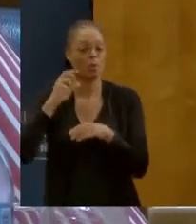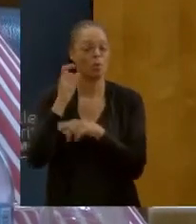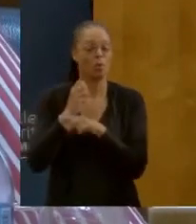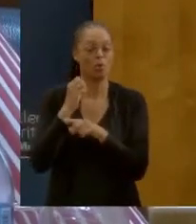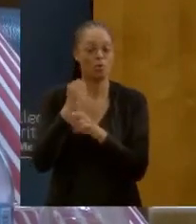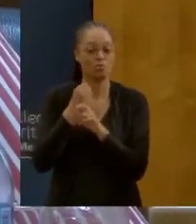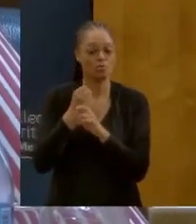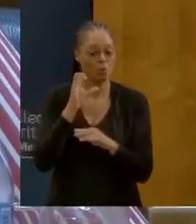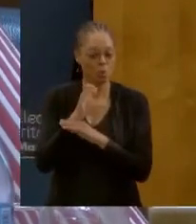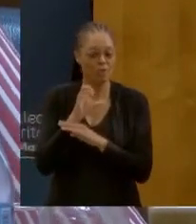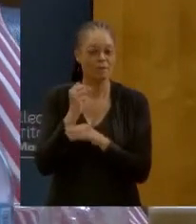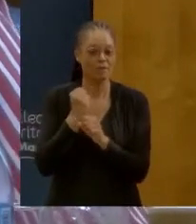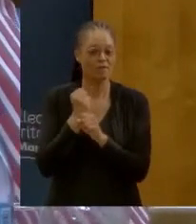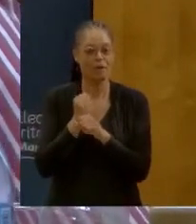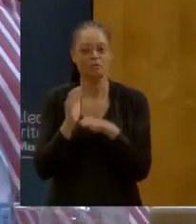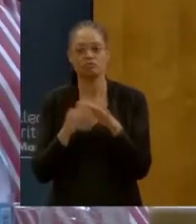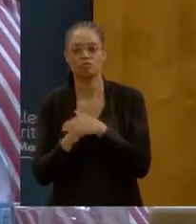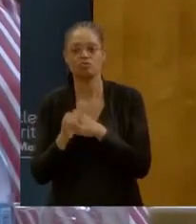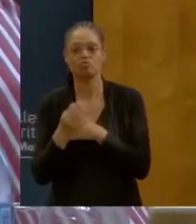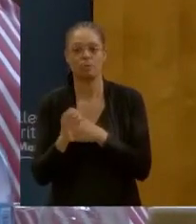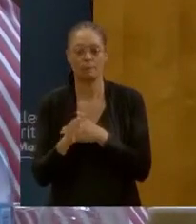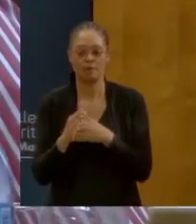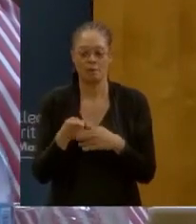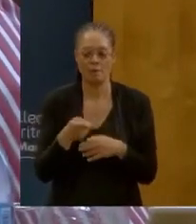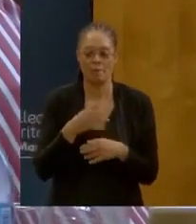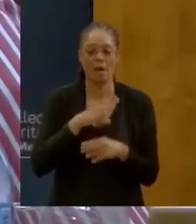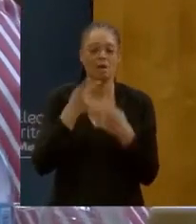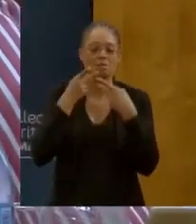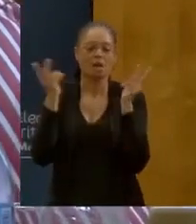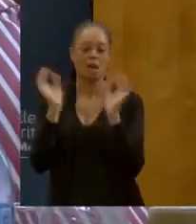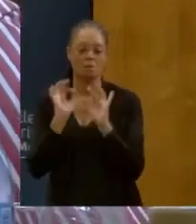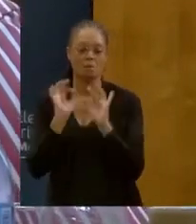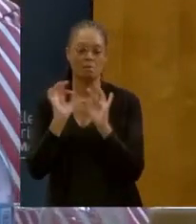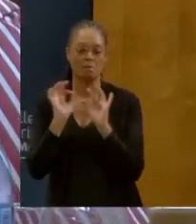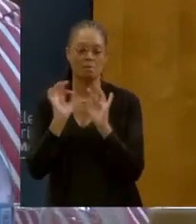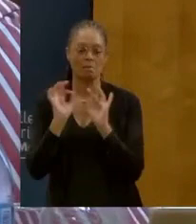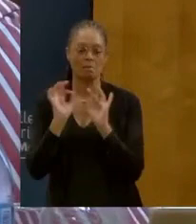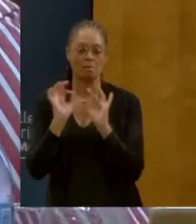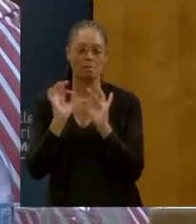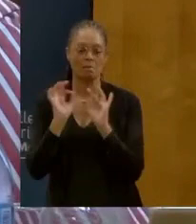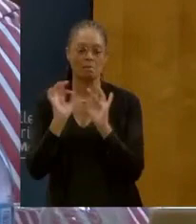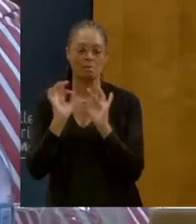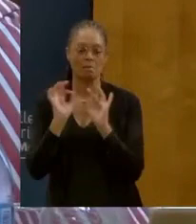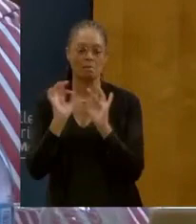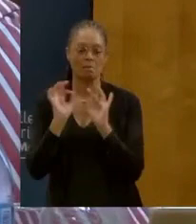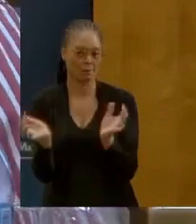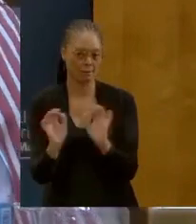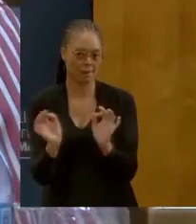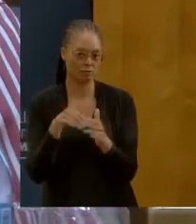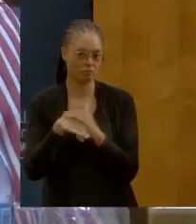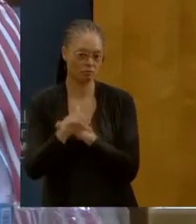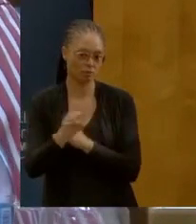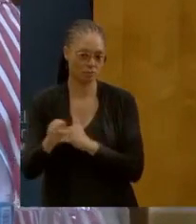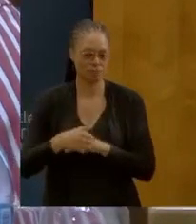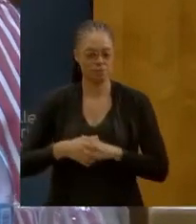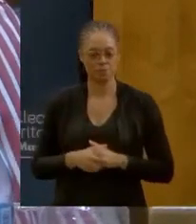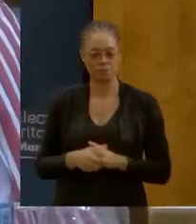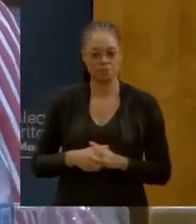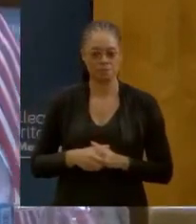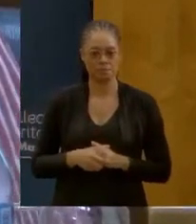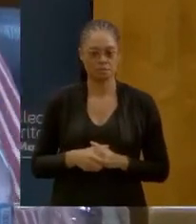travail au noir, c'est-à-dire le fait qu'on ne déclare pas, on ne paie pas les cotisations ouvrières à la sécurité sociale.